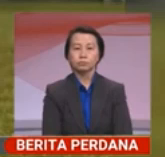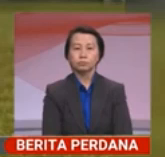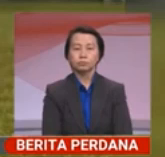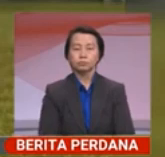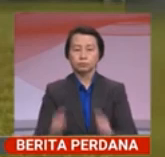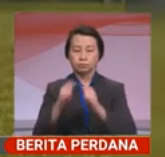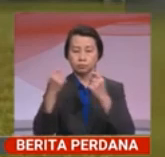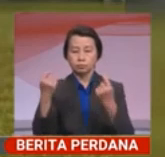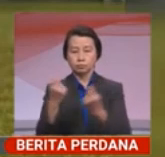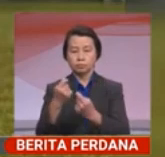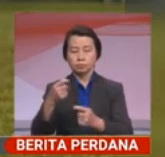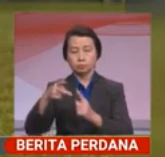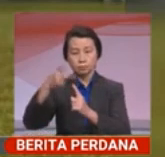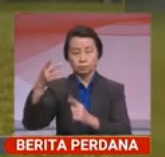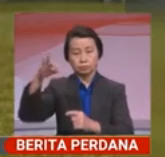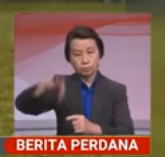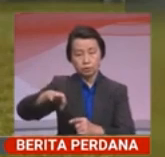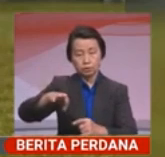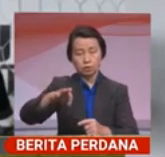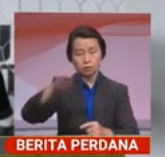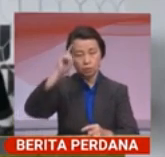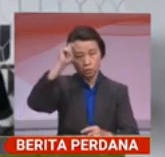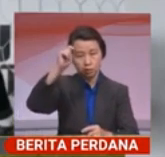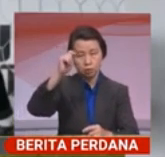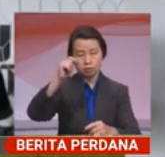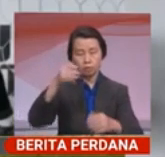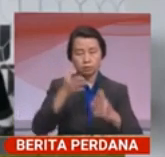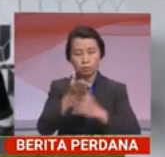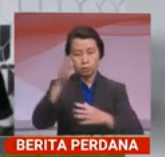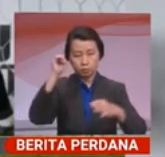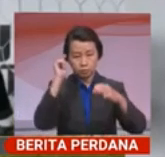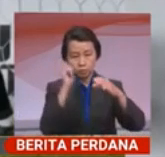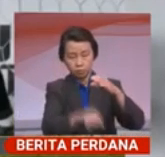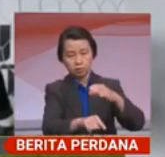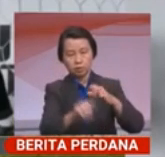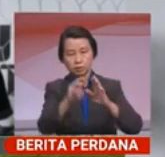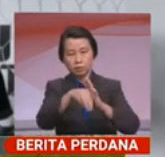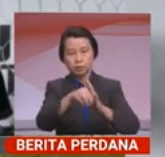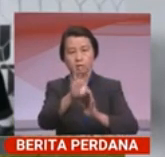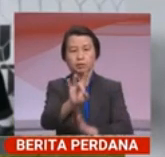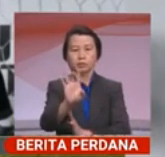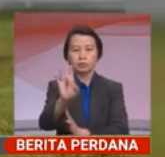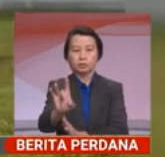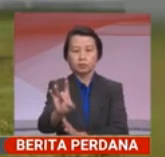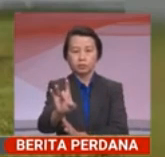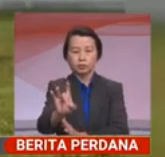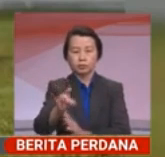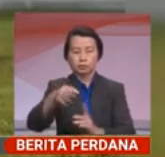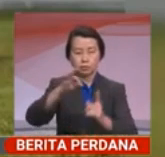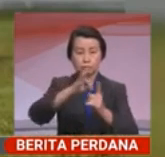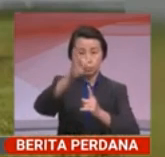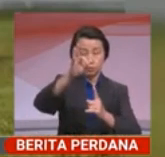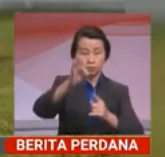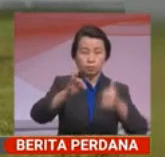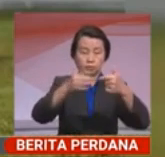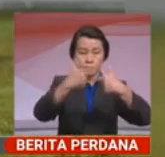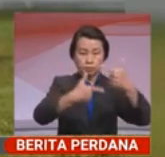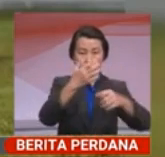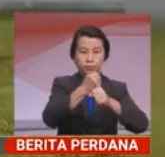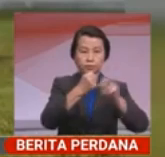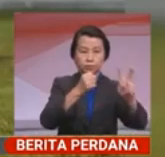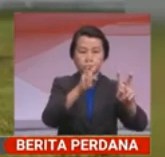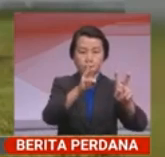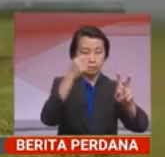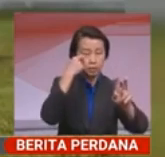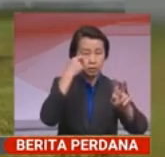Skuad Harimau Kumban tewas kepada Terengganu FC 2 melalui jaringan Jordan Mintah pada minit ke-88. Pulau Pinang muncul juara Liga mengumpul 26 mata